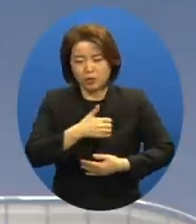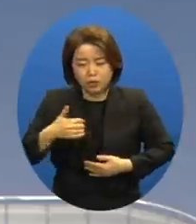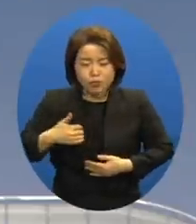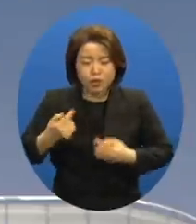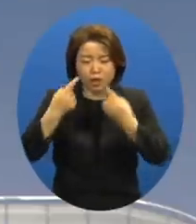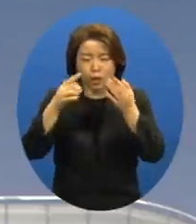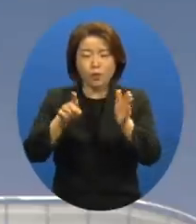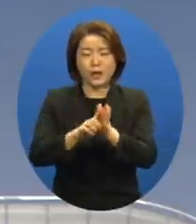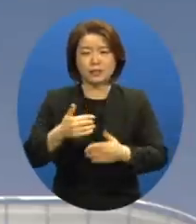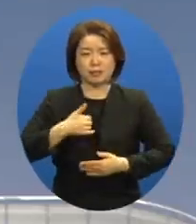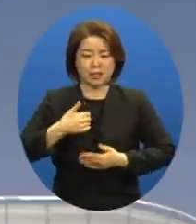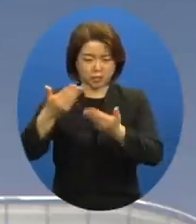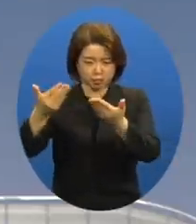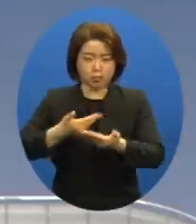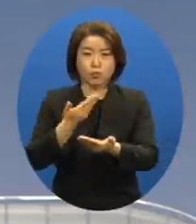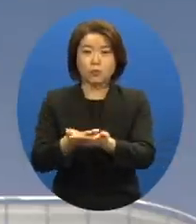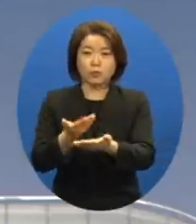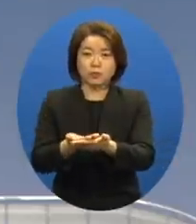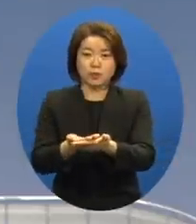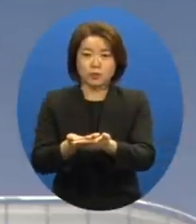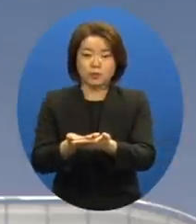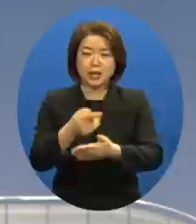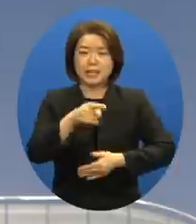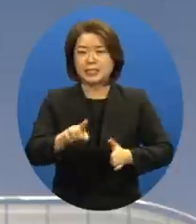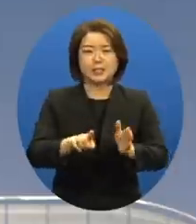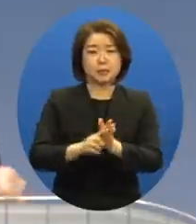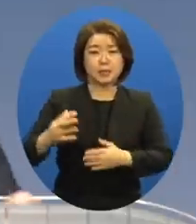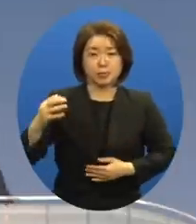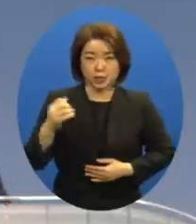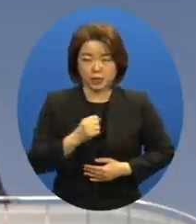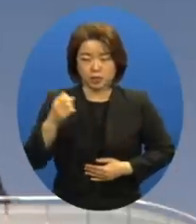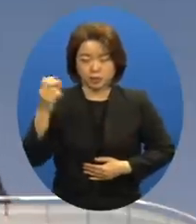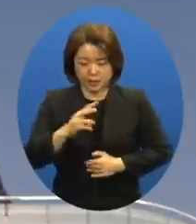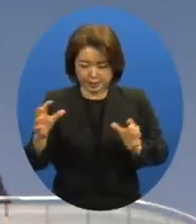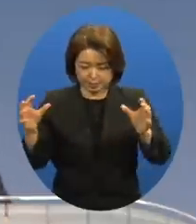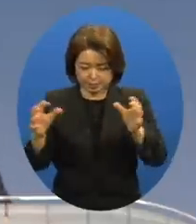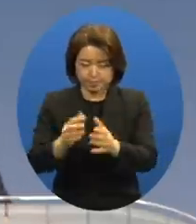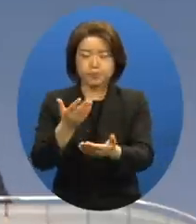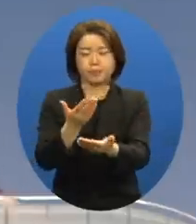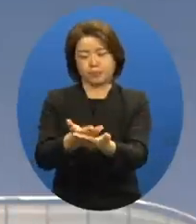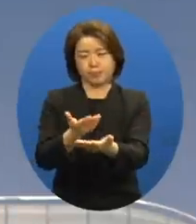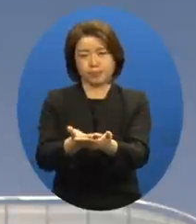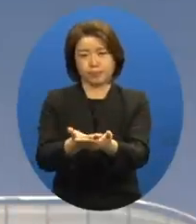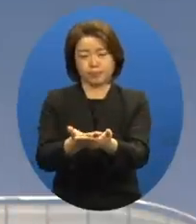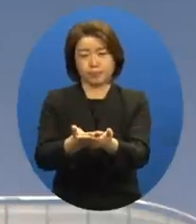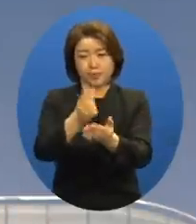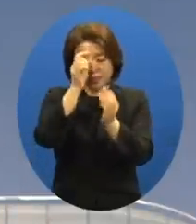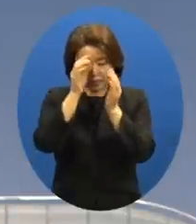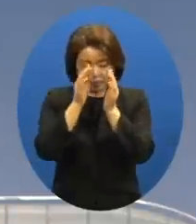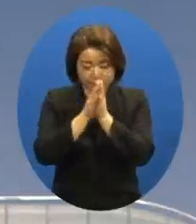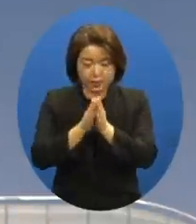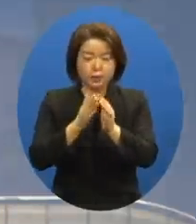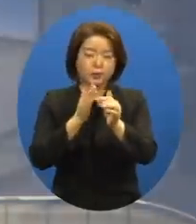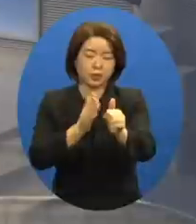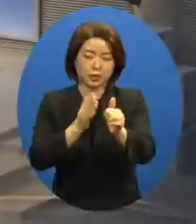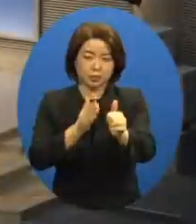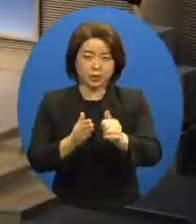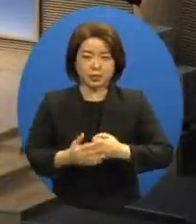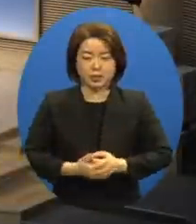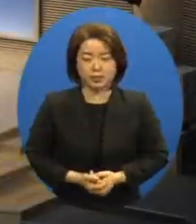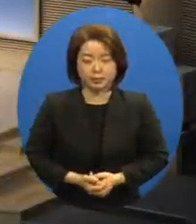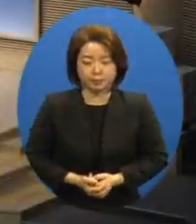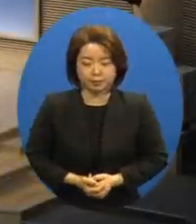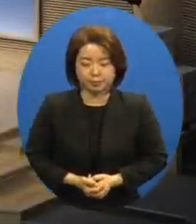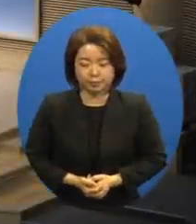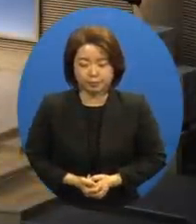주님 저에게 주옵소서 그 믿음으로 다시 모일 수 있게 주옵소서 기도하겠습니다 은혜와 사랑에